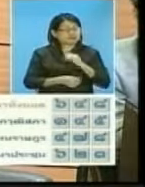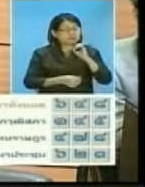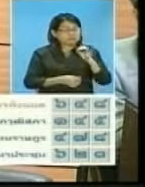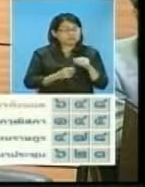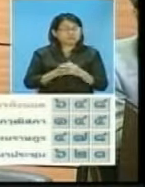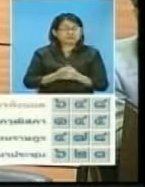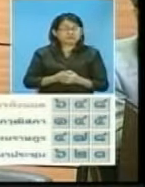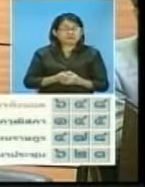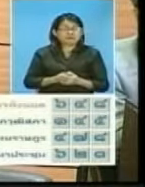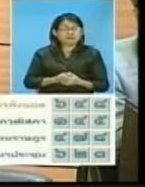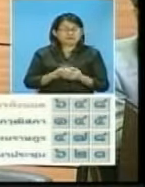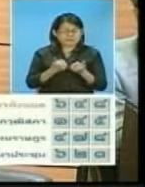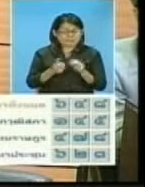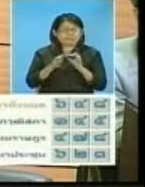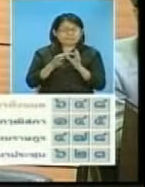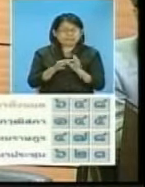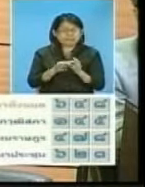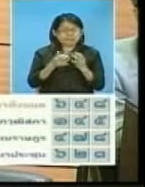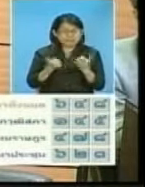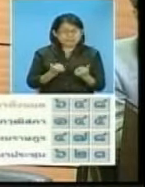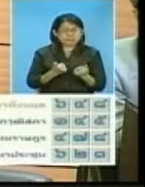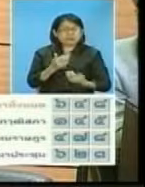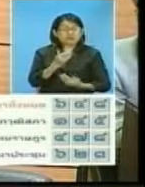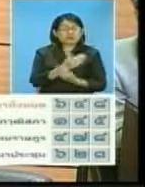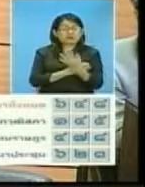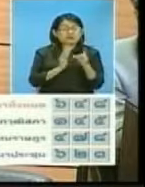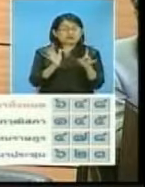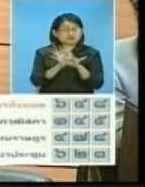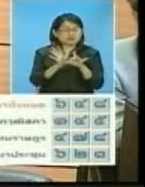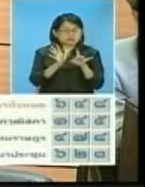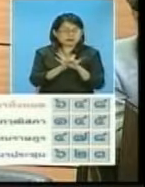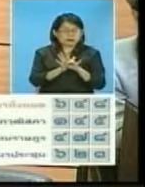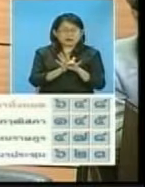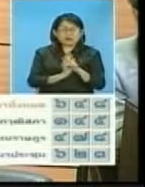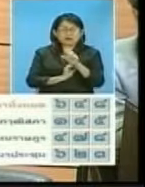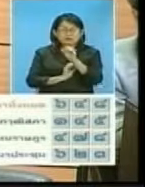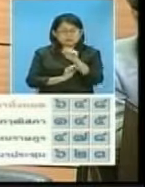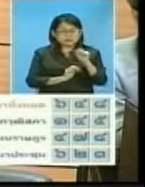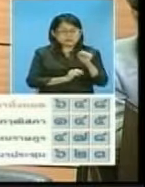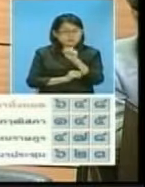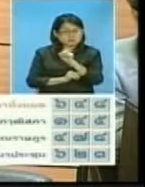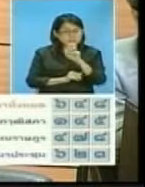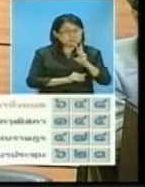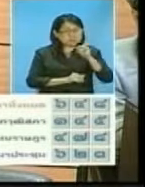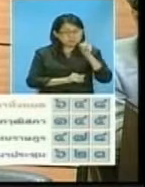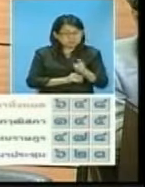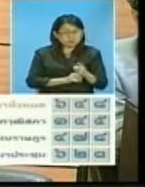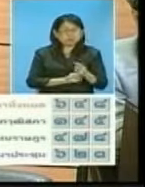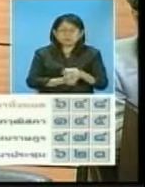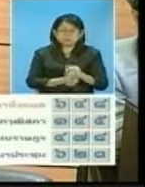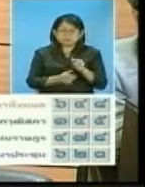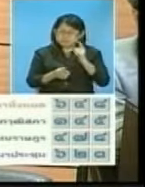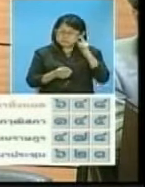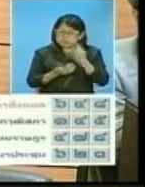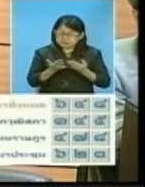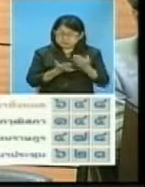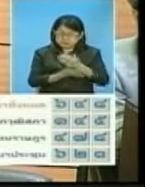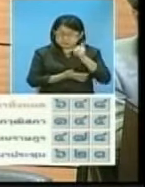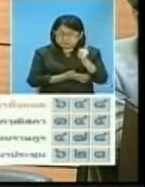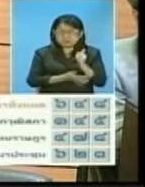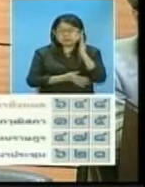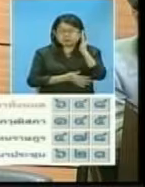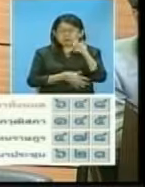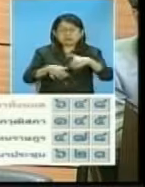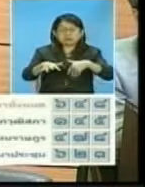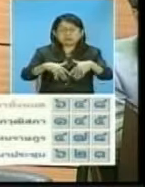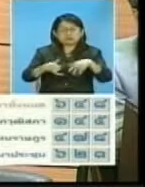ณวันนี้เป็นส่วนโอกาสสุดท้ายที่สภาเนี้ยจะได้สร้างความเชื่อมั่นให้กับพี่น้องประชาชนนะการที่กำห